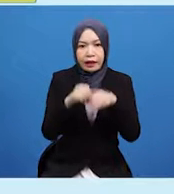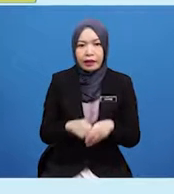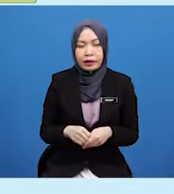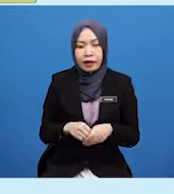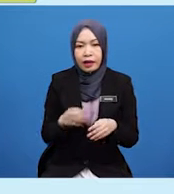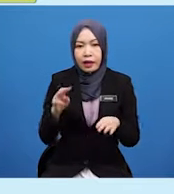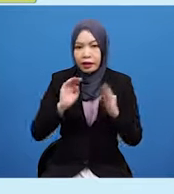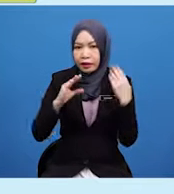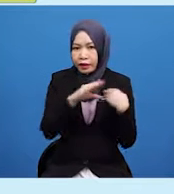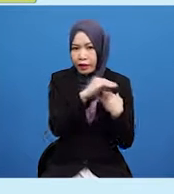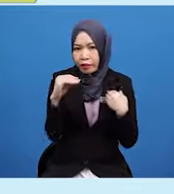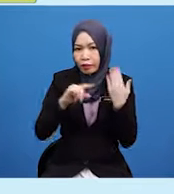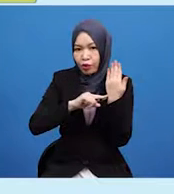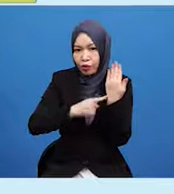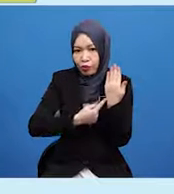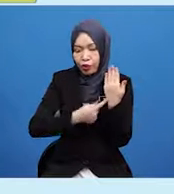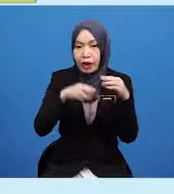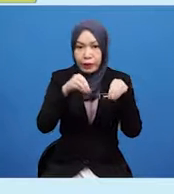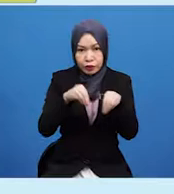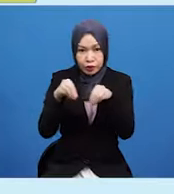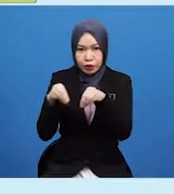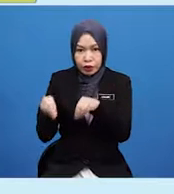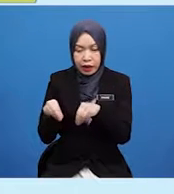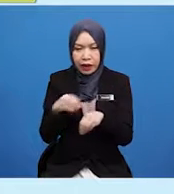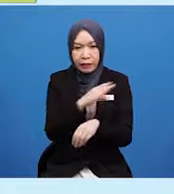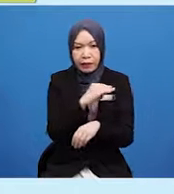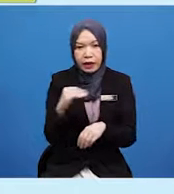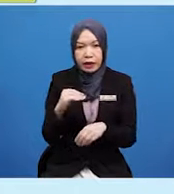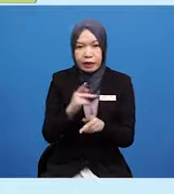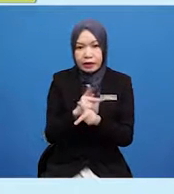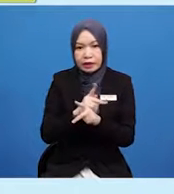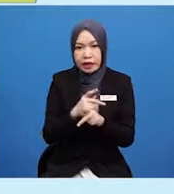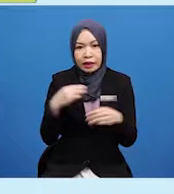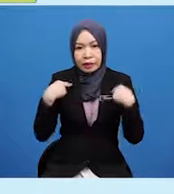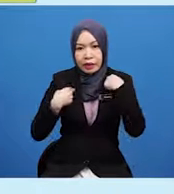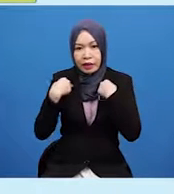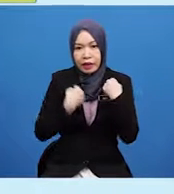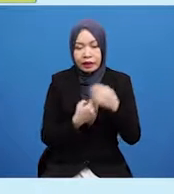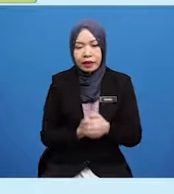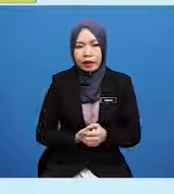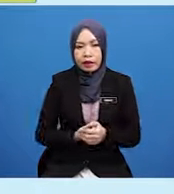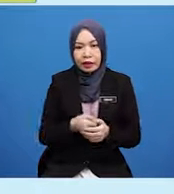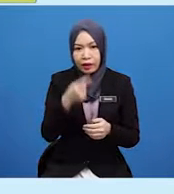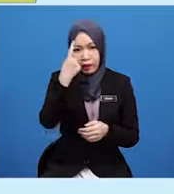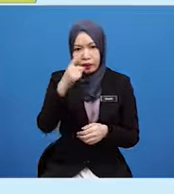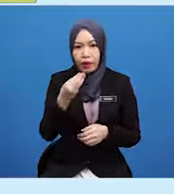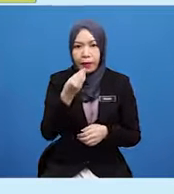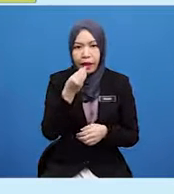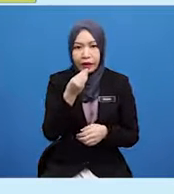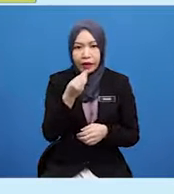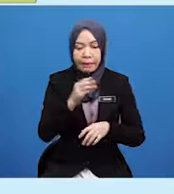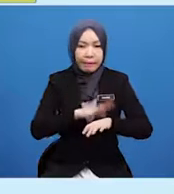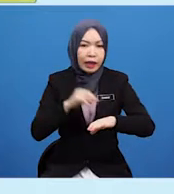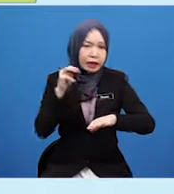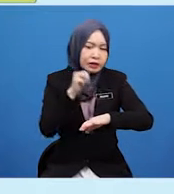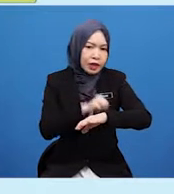mulai bercocok tanam dan mencerna binatang pada zaman logam peralatan yang mereka gunakan ialah